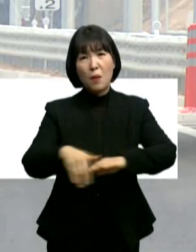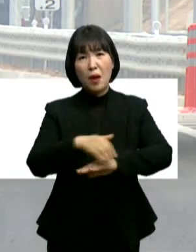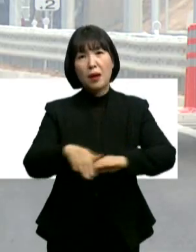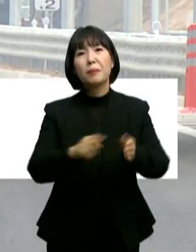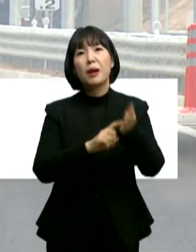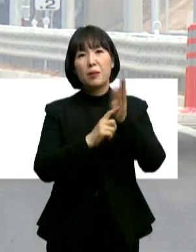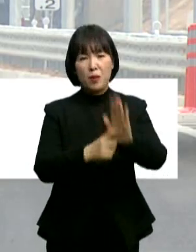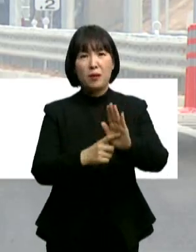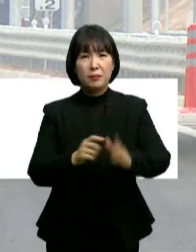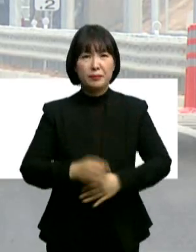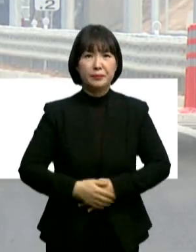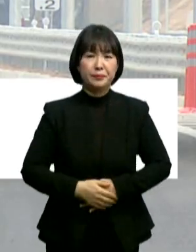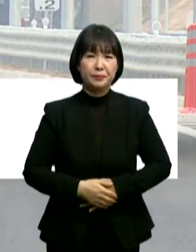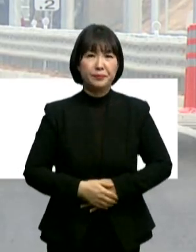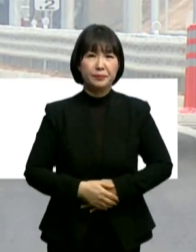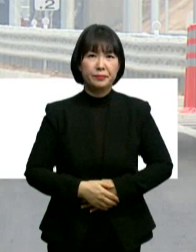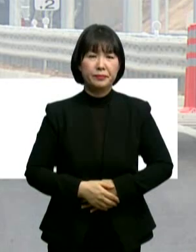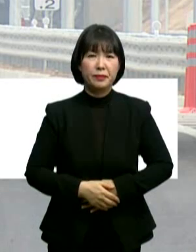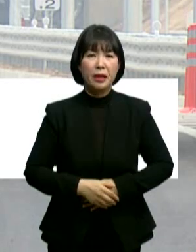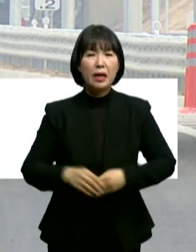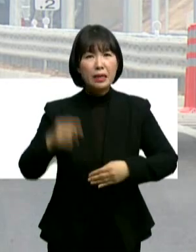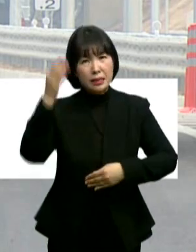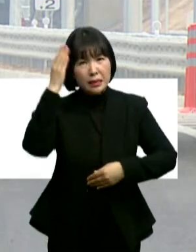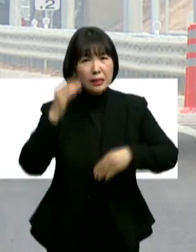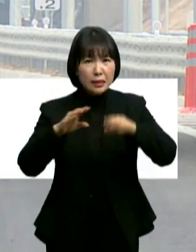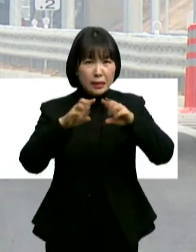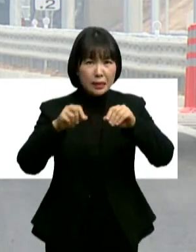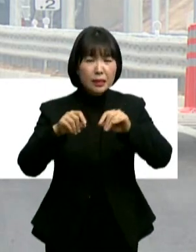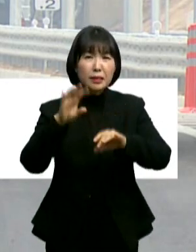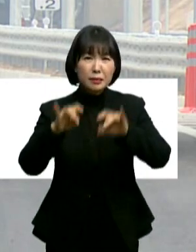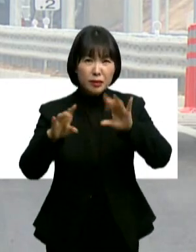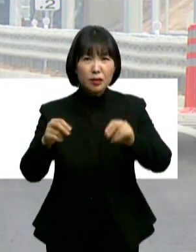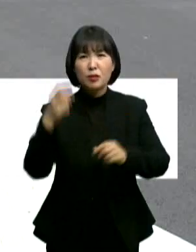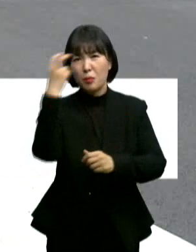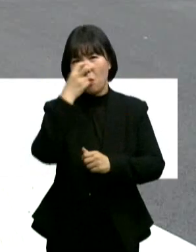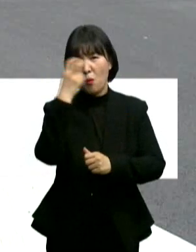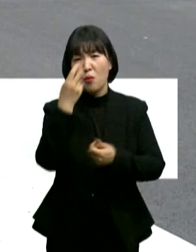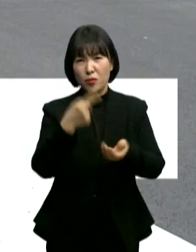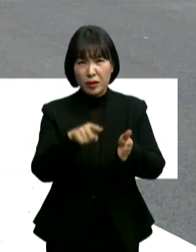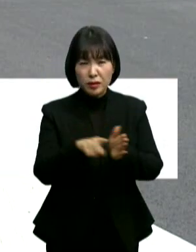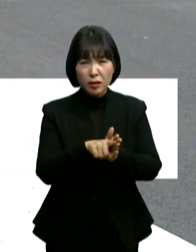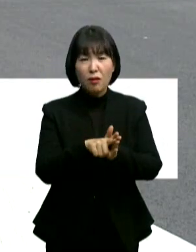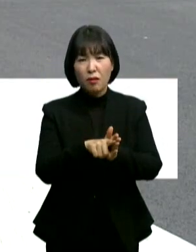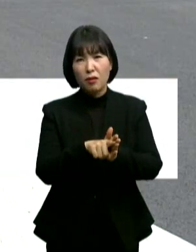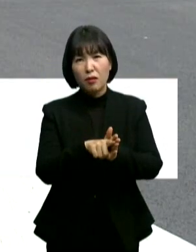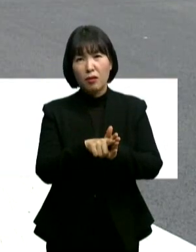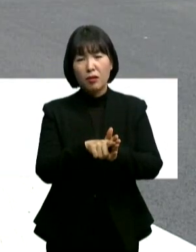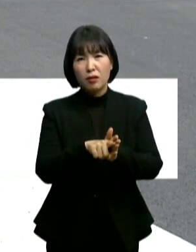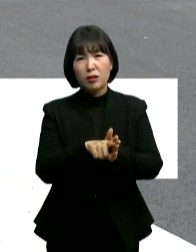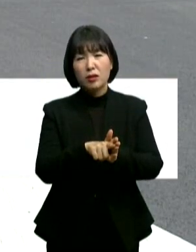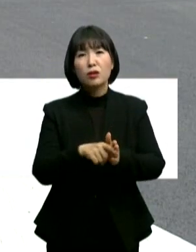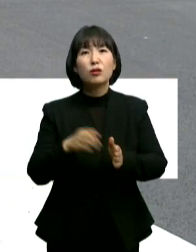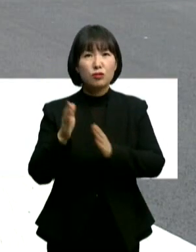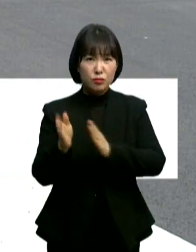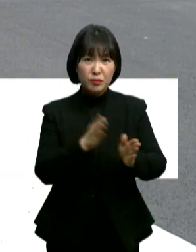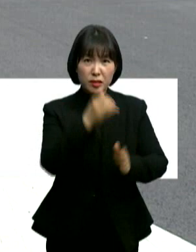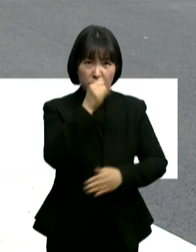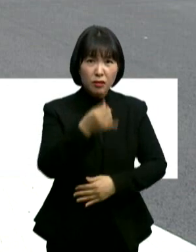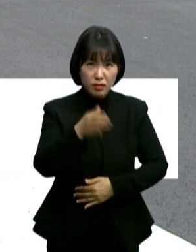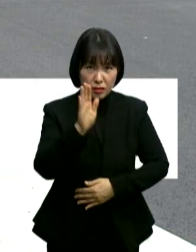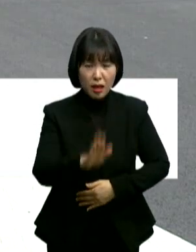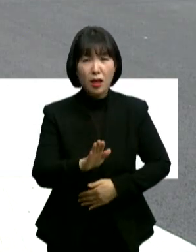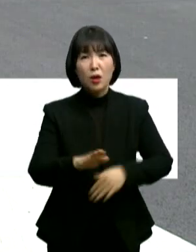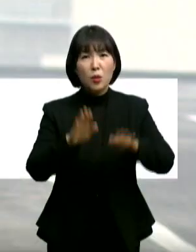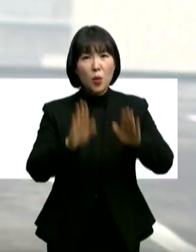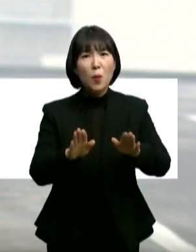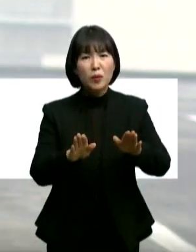국토부는 습지보호 대안 노선을 마련하기 위해 민관협의 이전에도 전략환경영향평가 초안협의를 진행했던 만큼